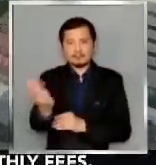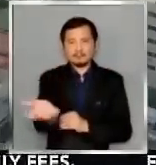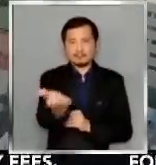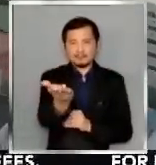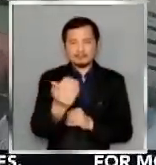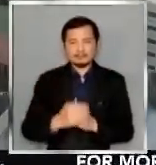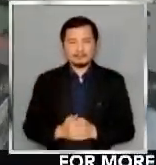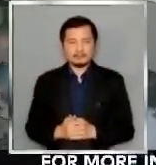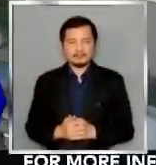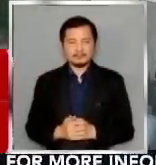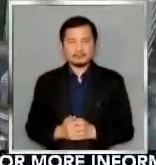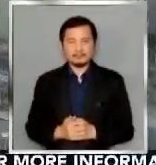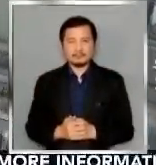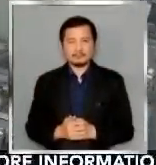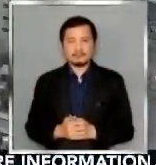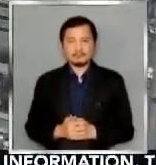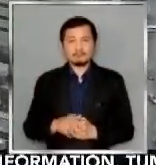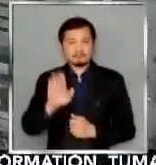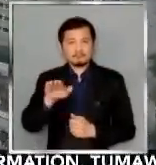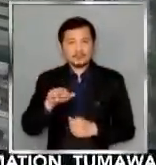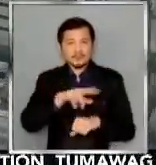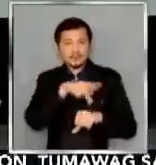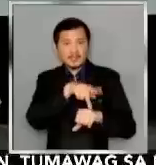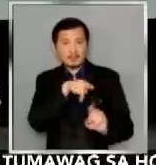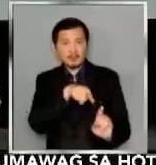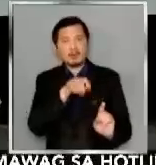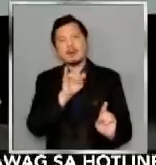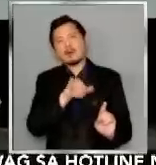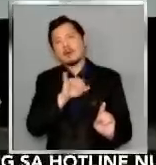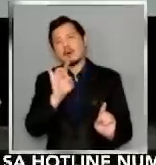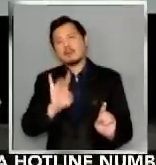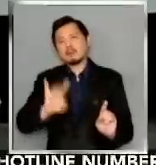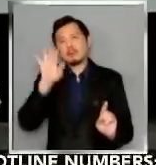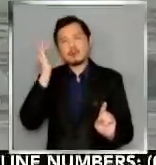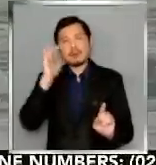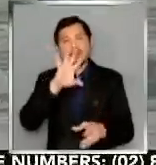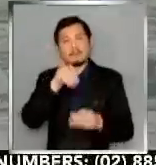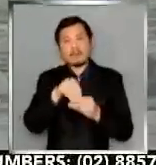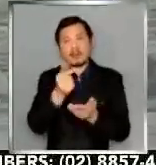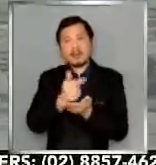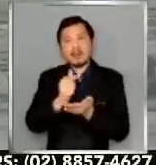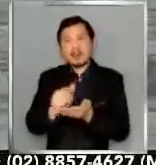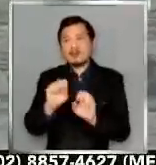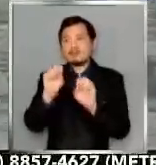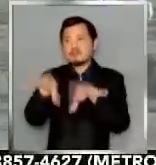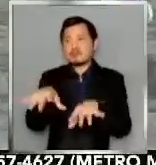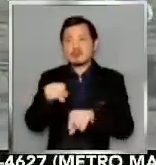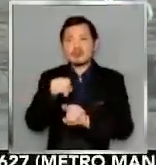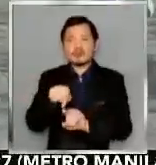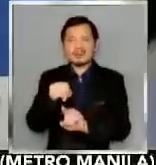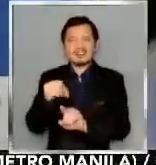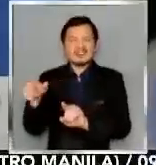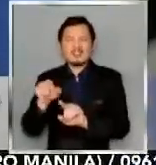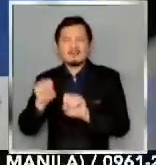Isa ang Pilipinas sa pinakanagdurusa sa ganti ng kalikasan o yung climate change, kahit kaunti lang ang ambag natin sa